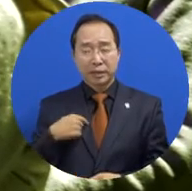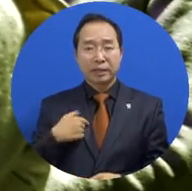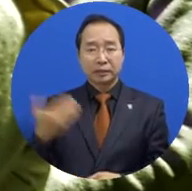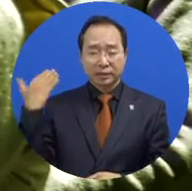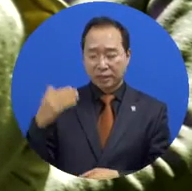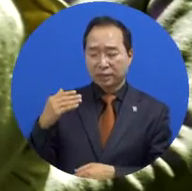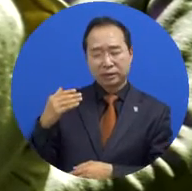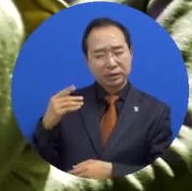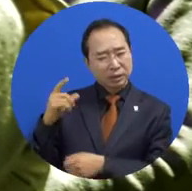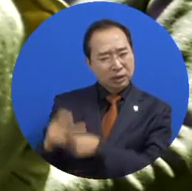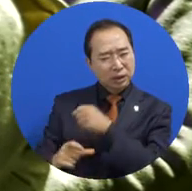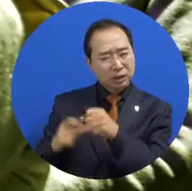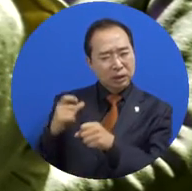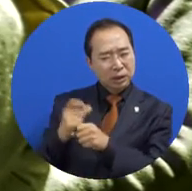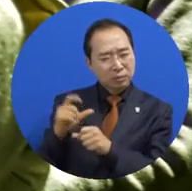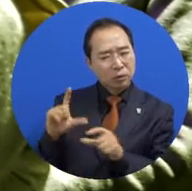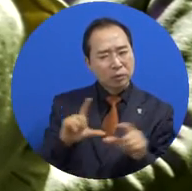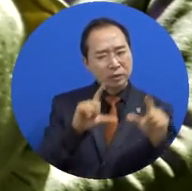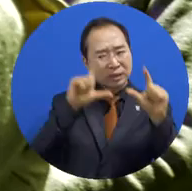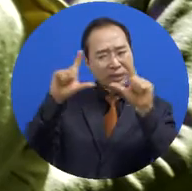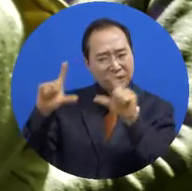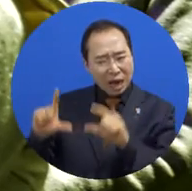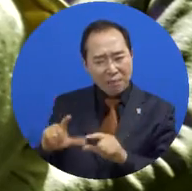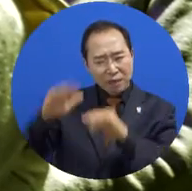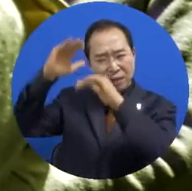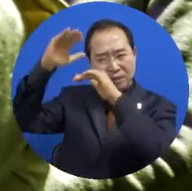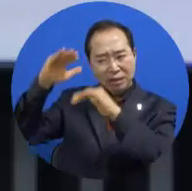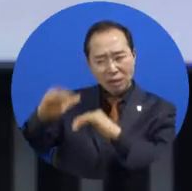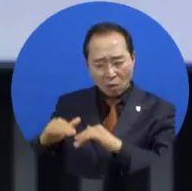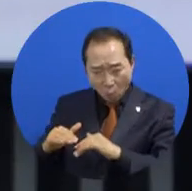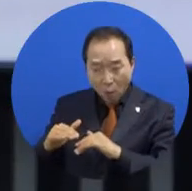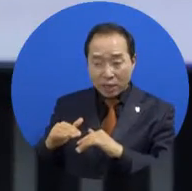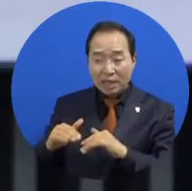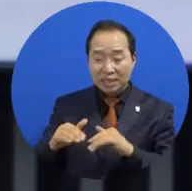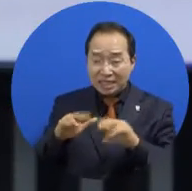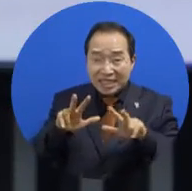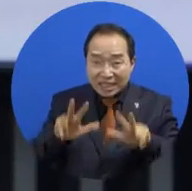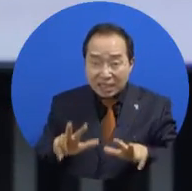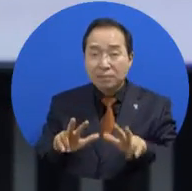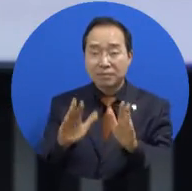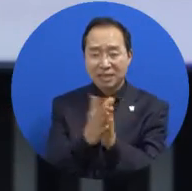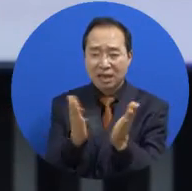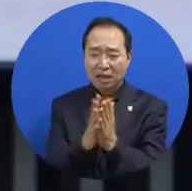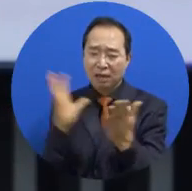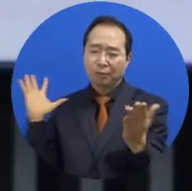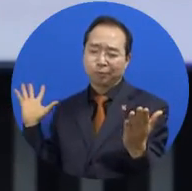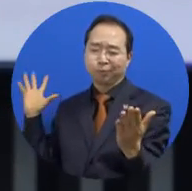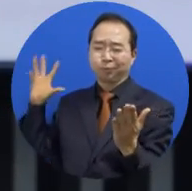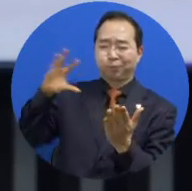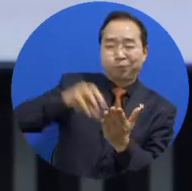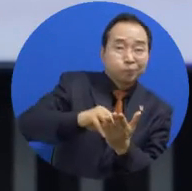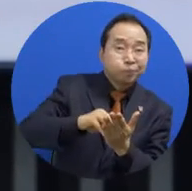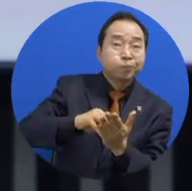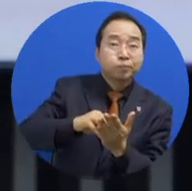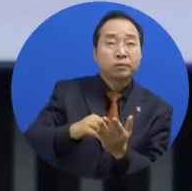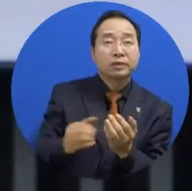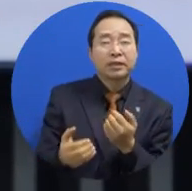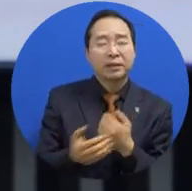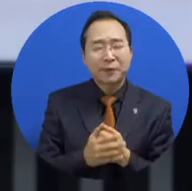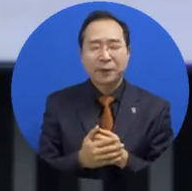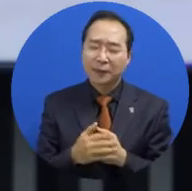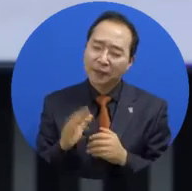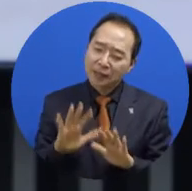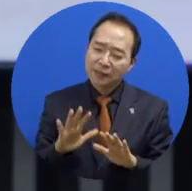제 지난 몇십 년의 삶이 이 안에 이제 좀 응축되어 있다고 생각이 돼서 좀